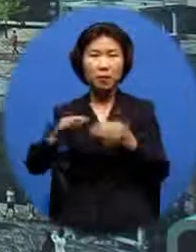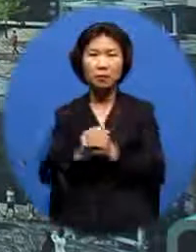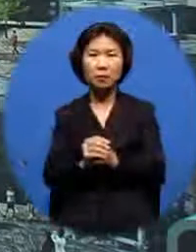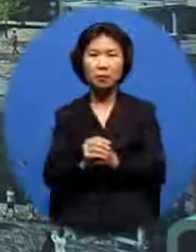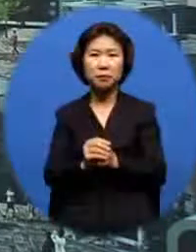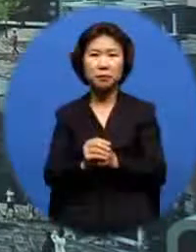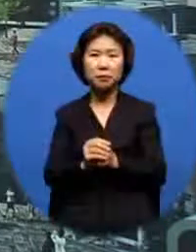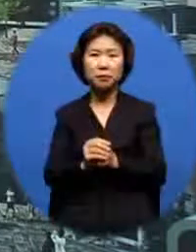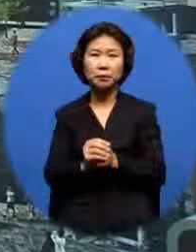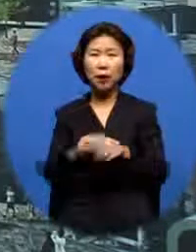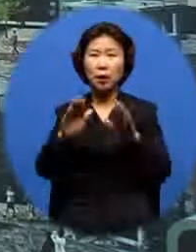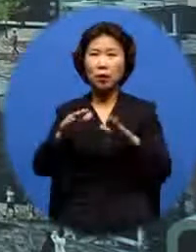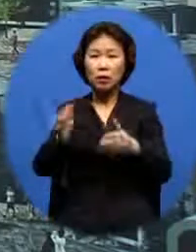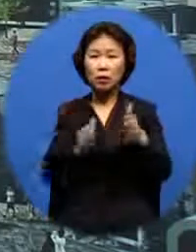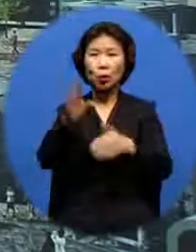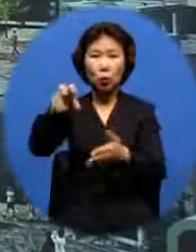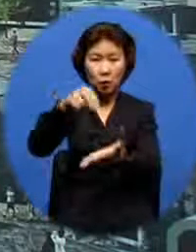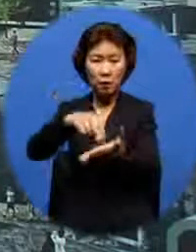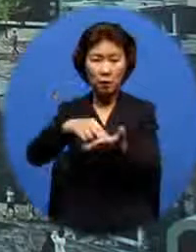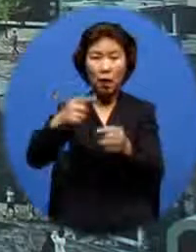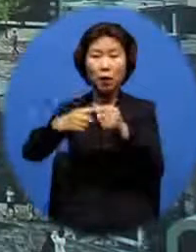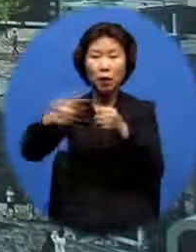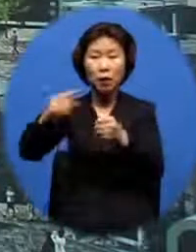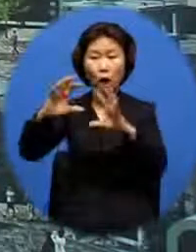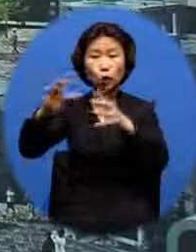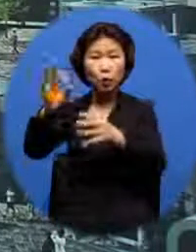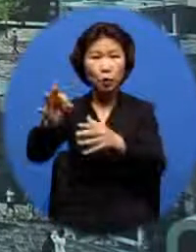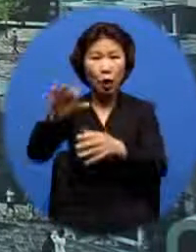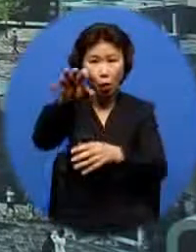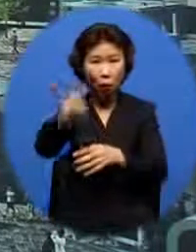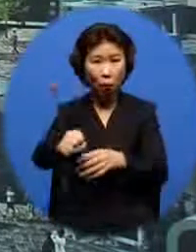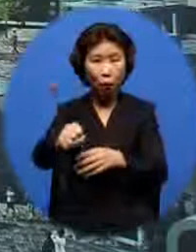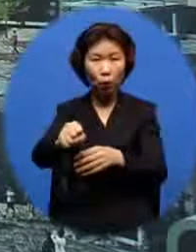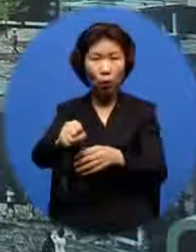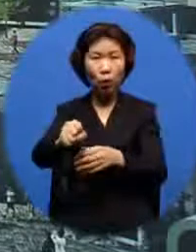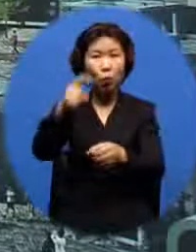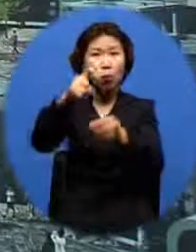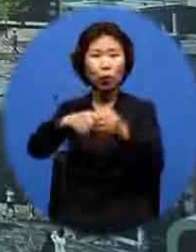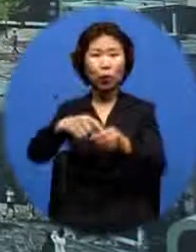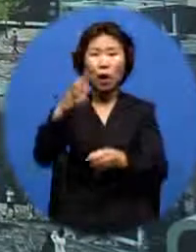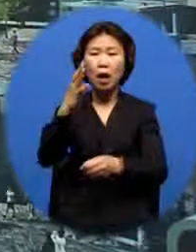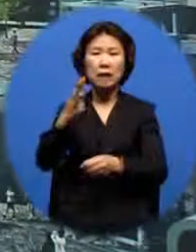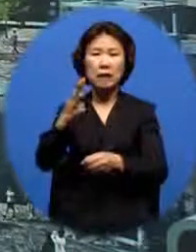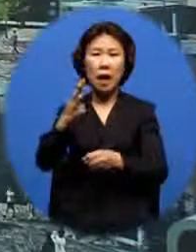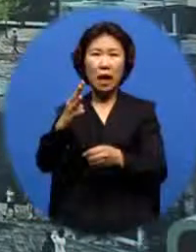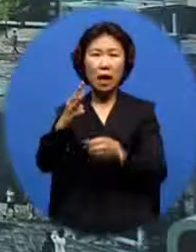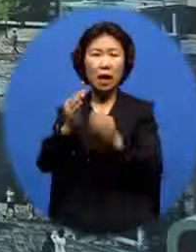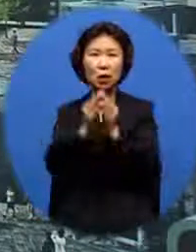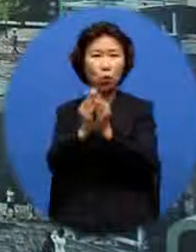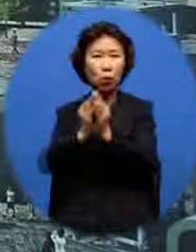펼쳤습니다. 현재 도는 내년 국비 확보 목표액을 올해보다 1,200억 원 많은 4조 700억 원으로